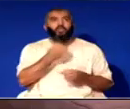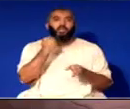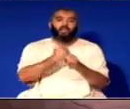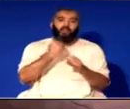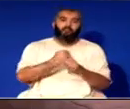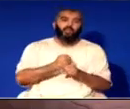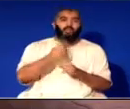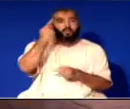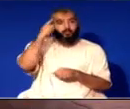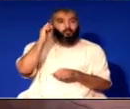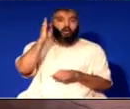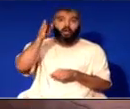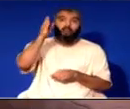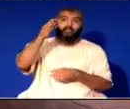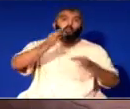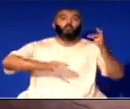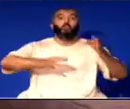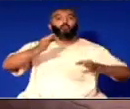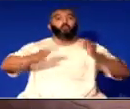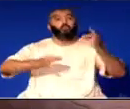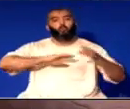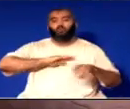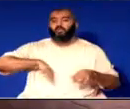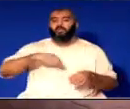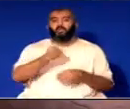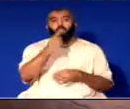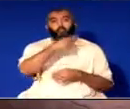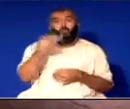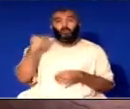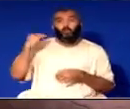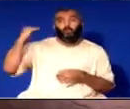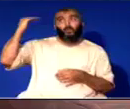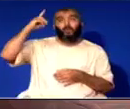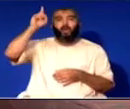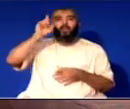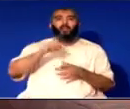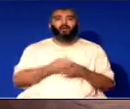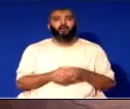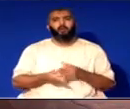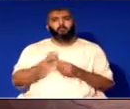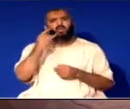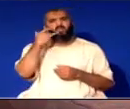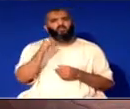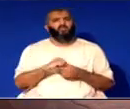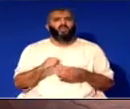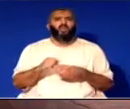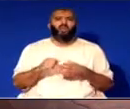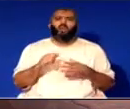الآخرة، أعمال صالحة ترفع له درجات عند الله سبحانه وتعالى، أما الأشياء التي لا ثمرة